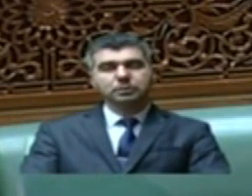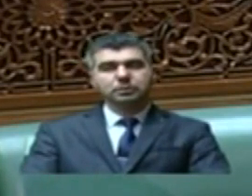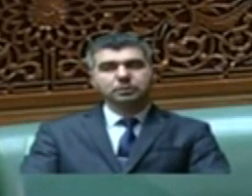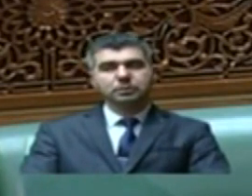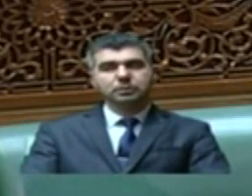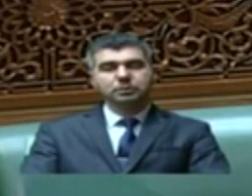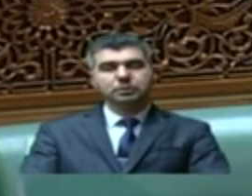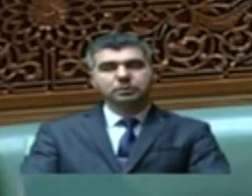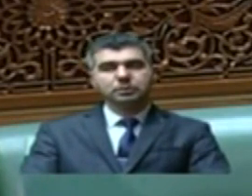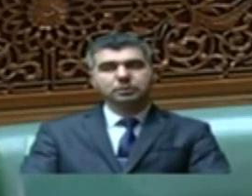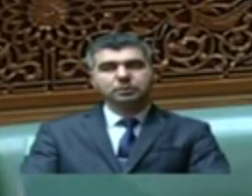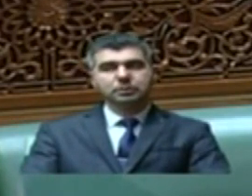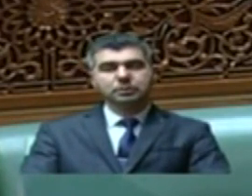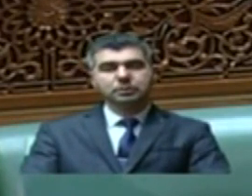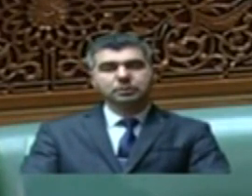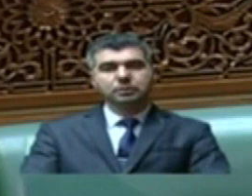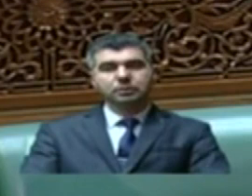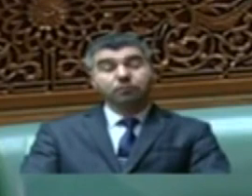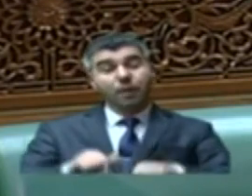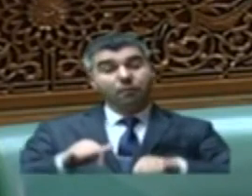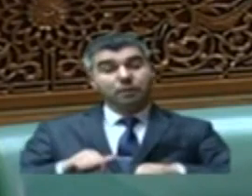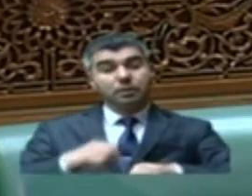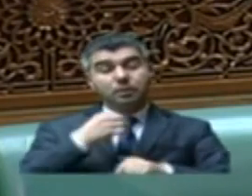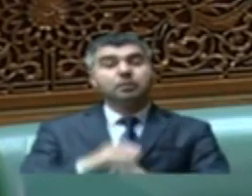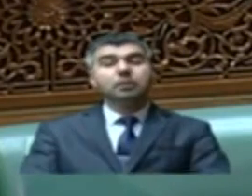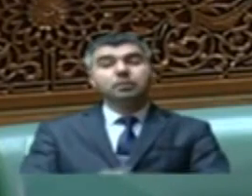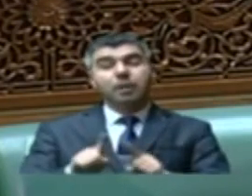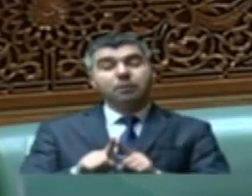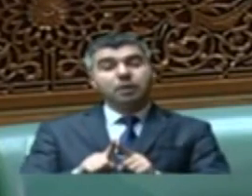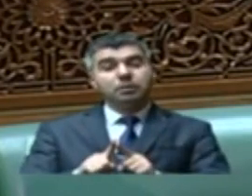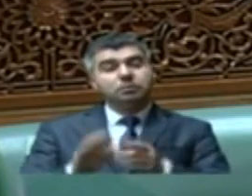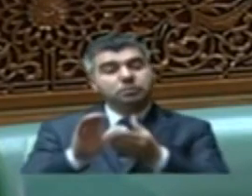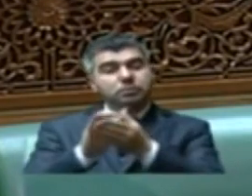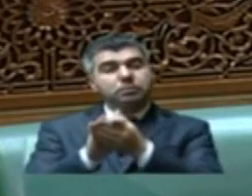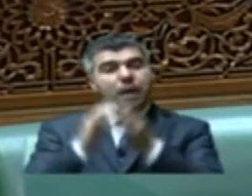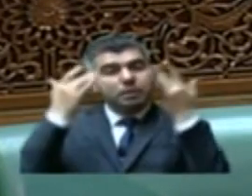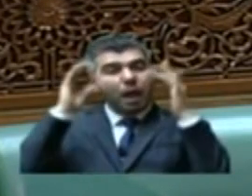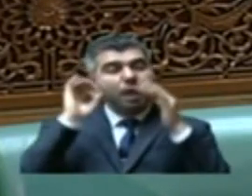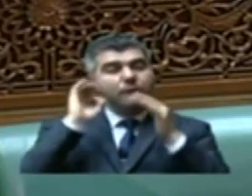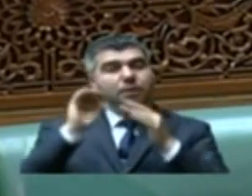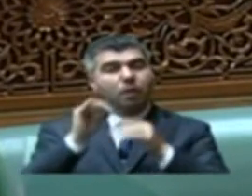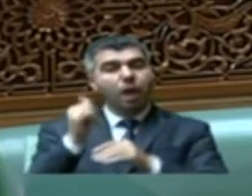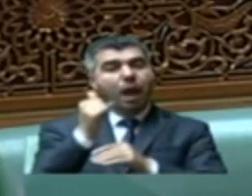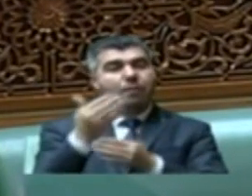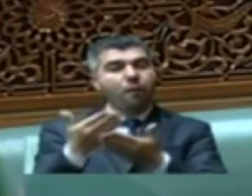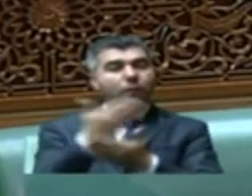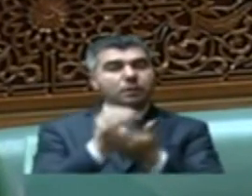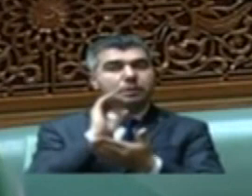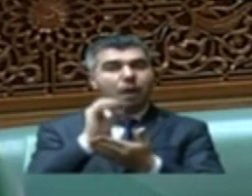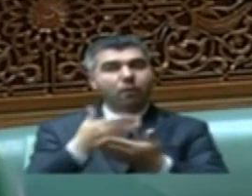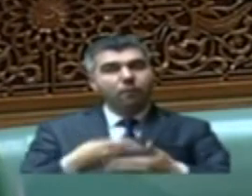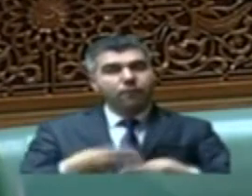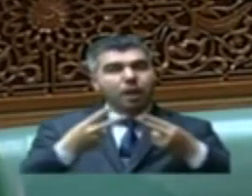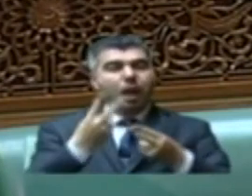اكتفوقرا تنمورت. سيد الوزير المحترم، في إطار المصالحة الثقافية واللغوية التي أرسى أسسها دستور